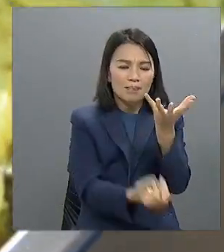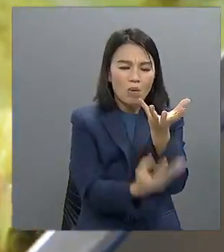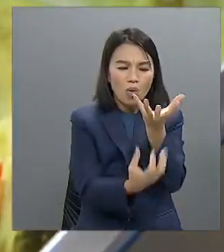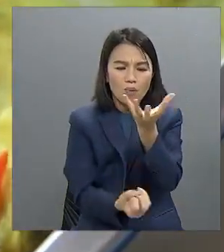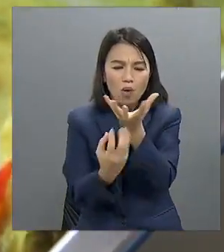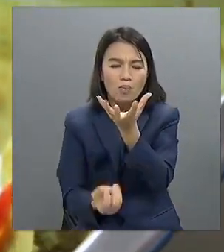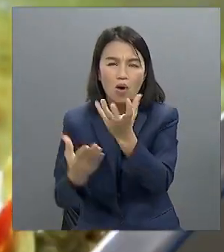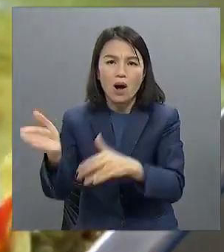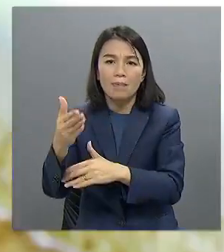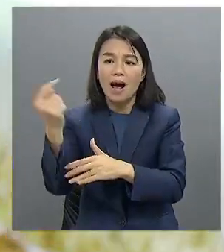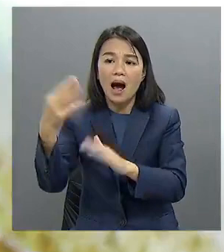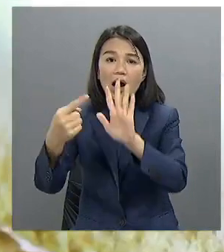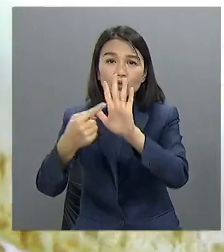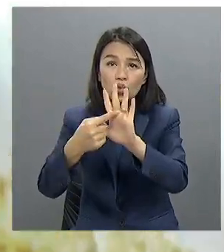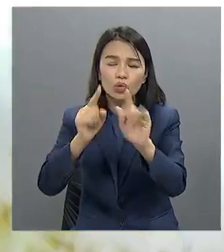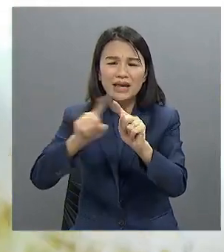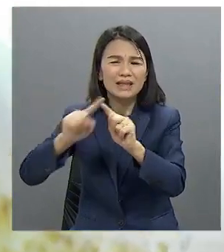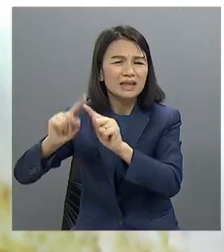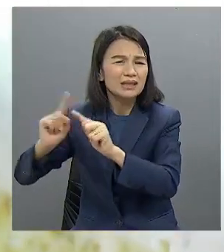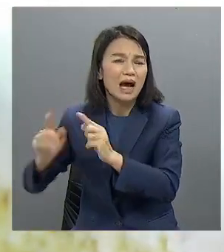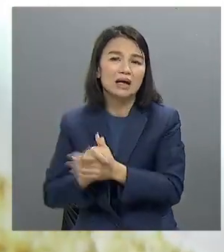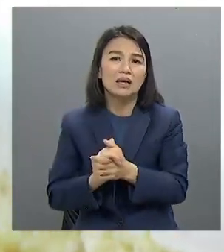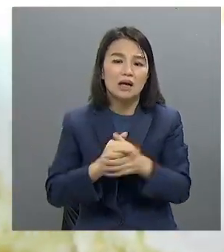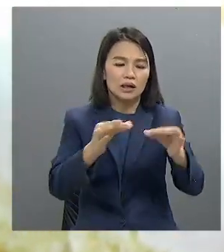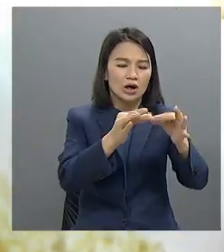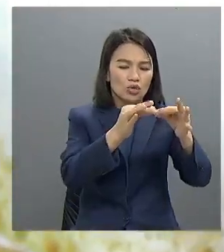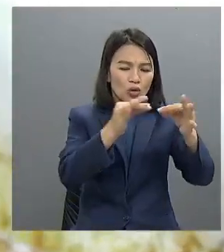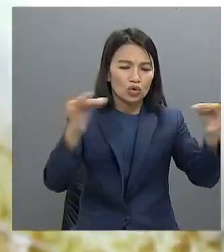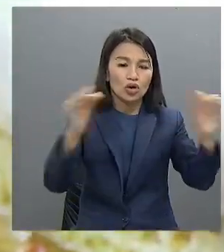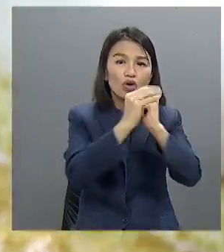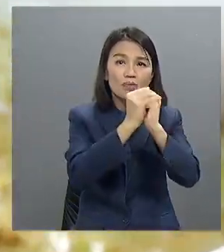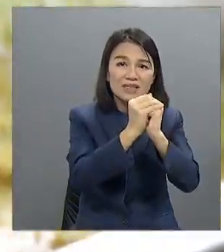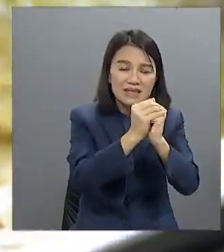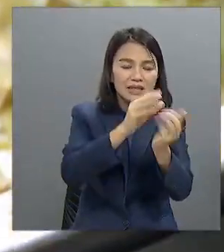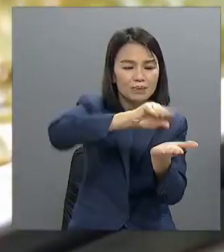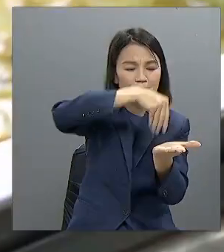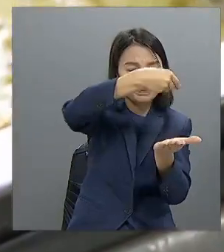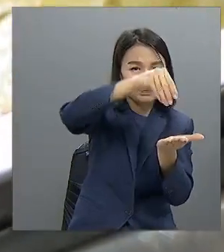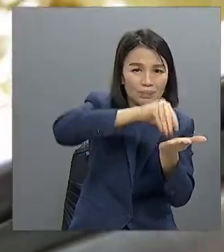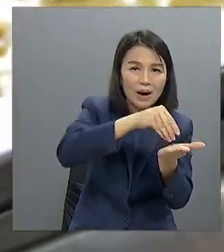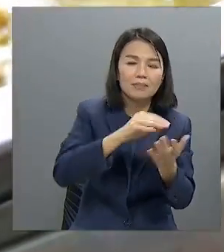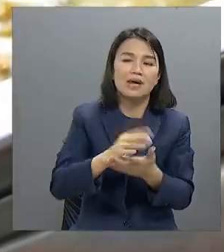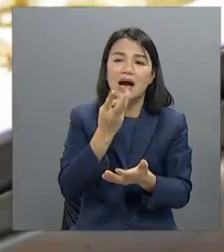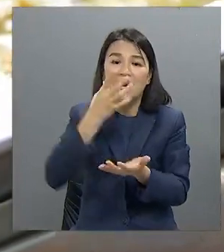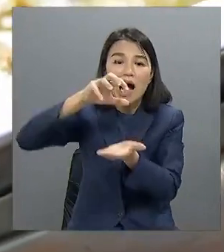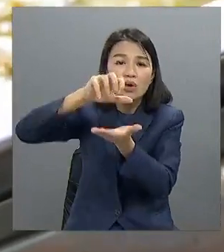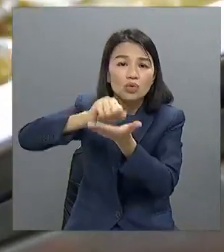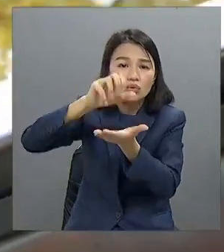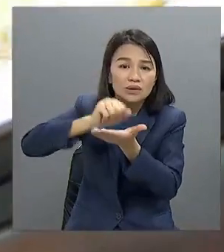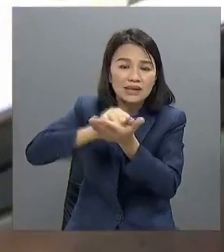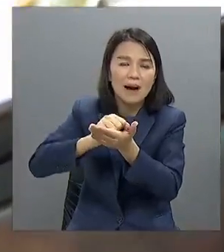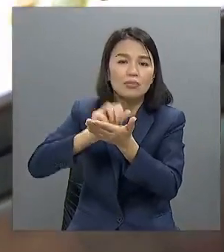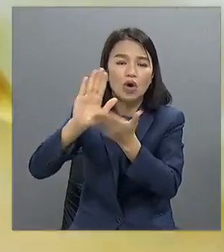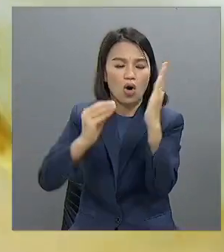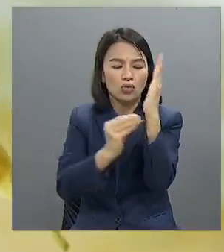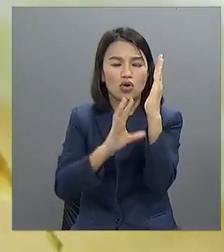น้ำใสนอกจากนี้นะคะยังมีขนมจีนน้ำพริกน้ำยาน้ำข้าวยำบูดูสูตรชุมพรข้าวคลุกกะปิผักปล